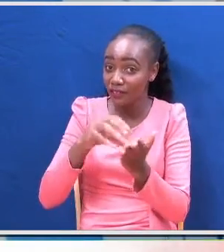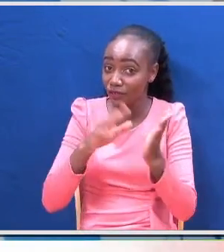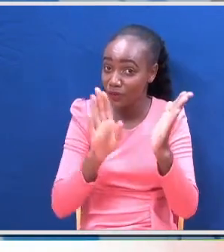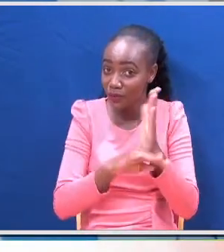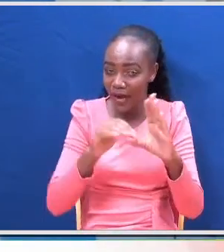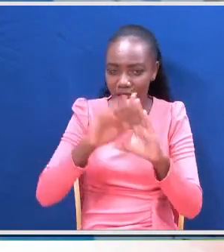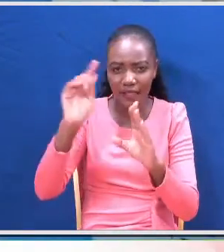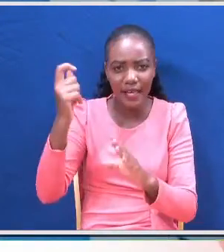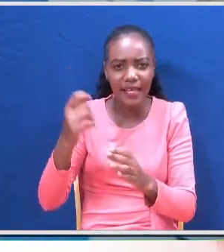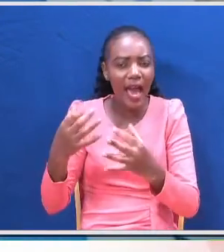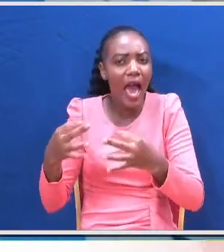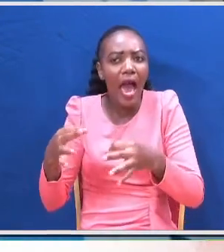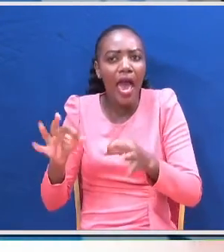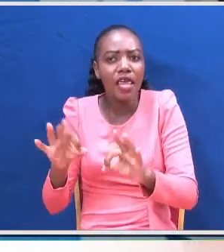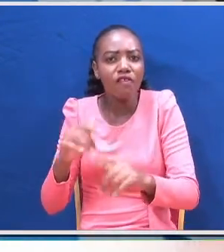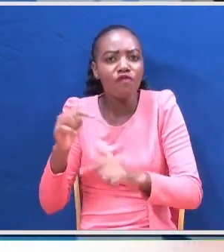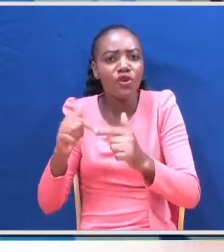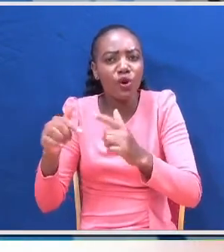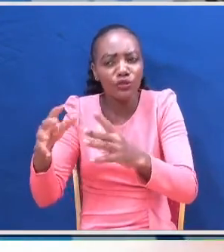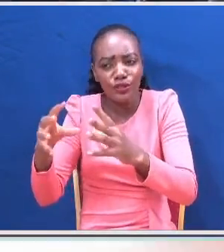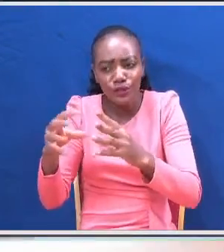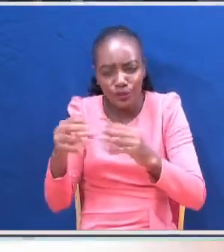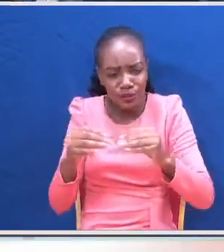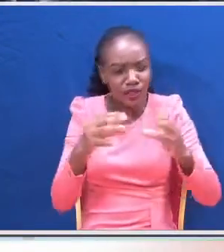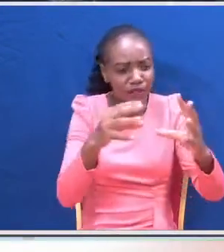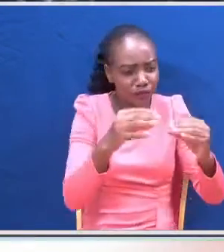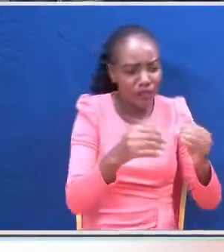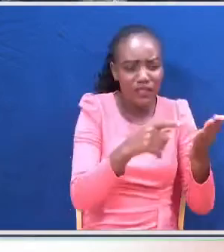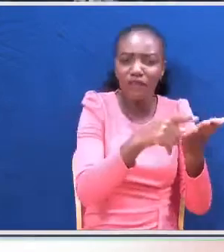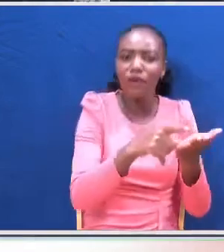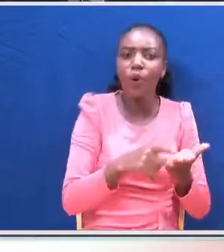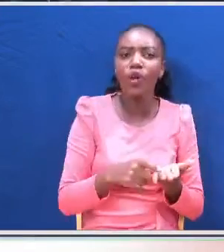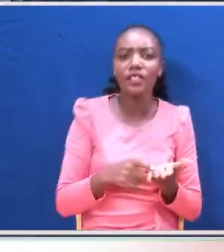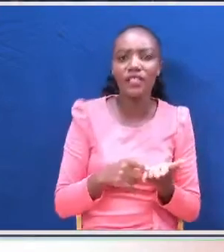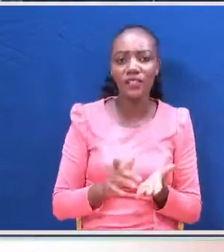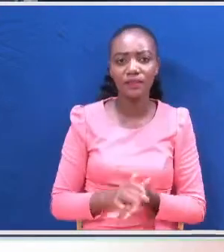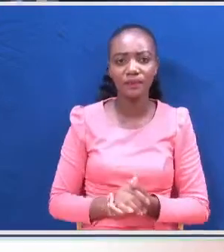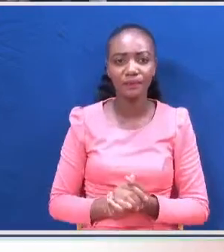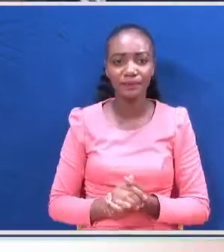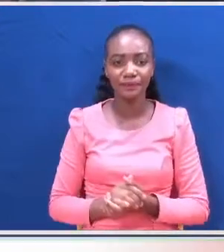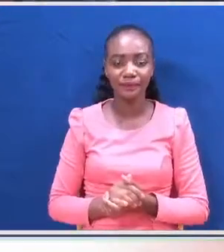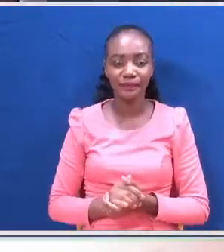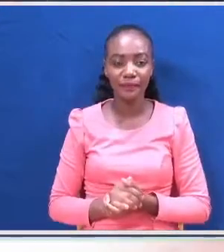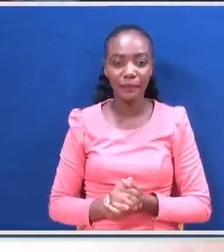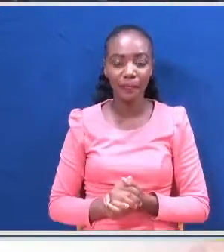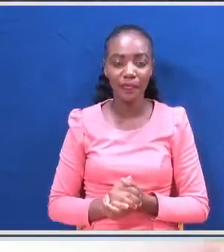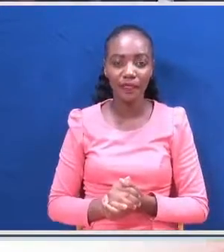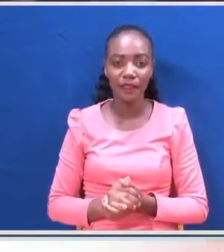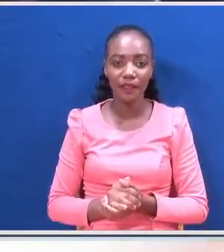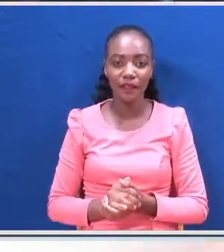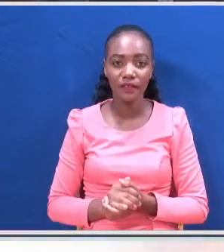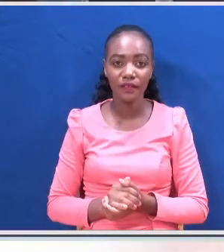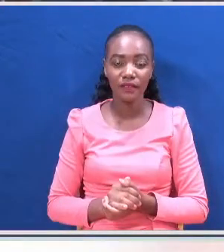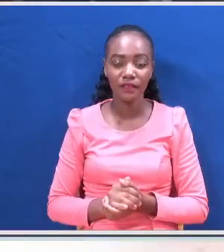Kenya endapo kiu cha mikopo hakitakatika. David Mudhoka,